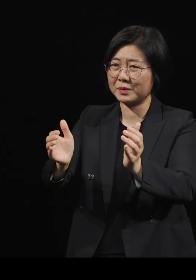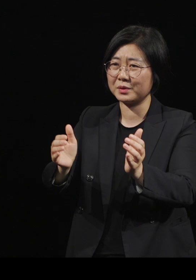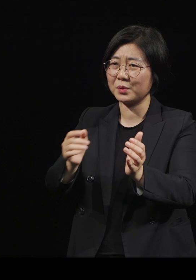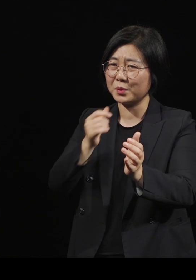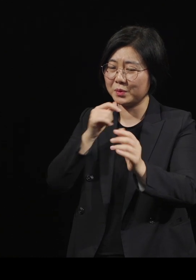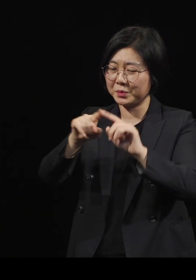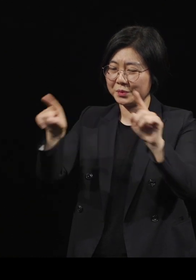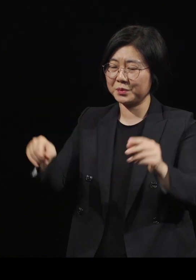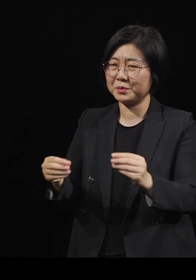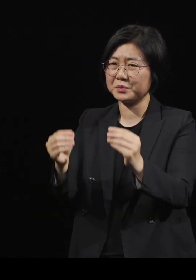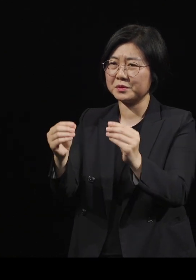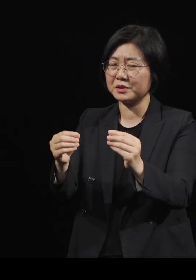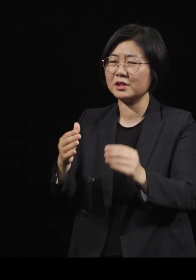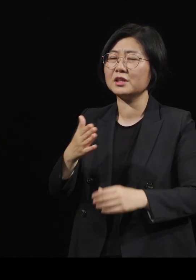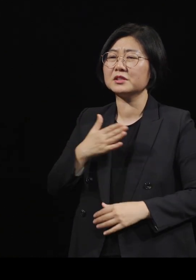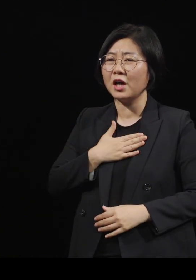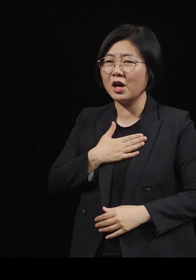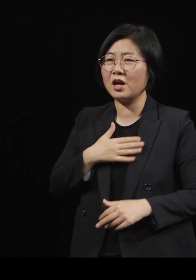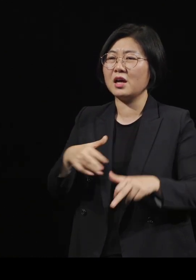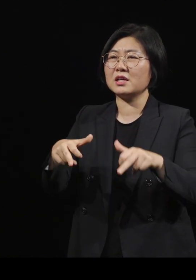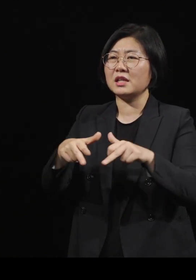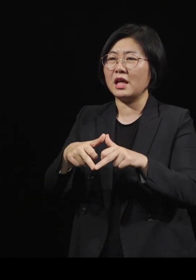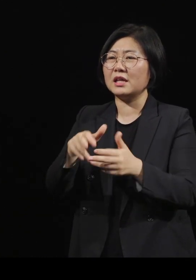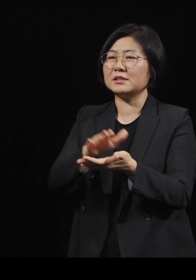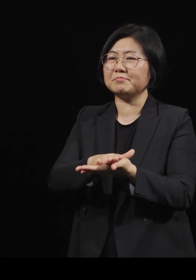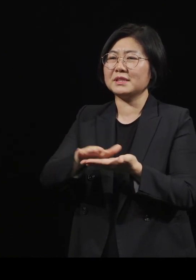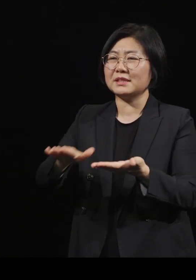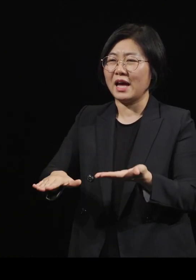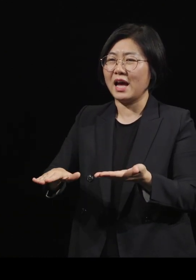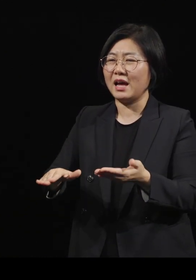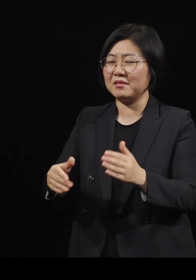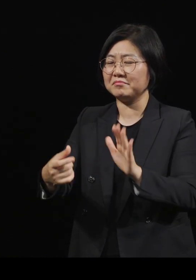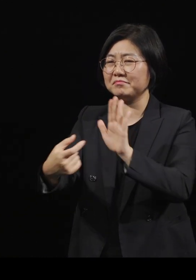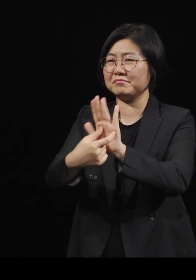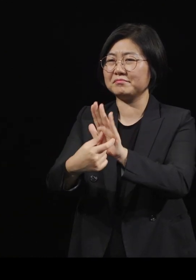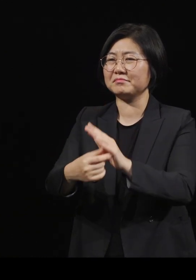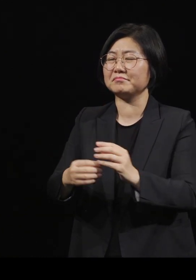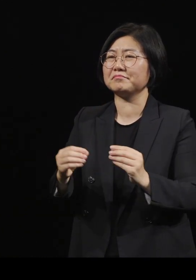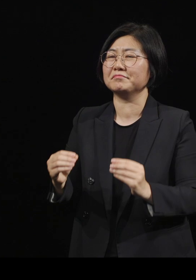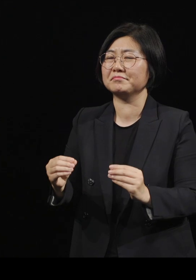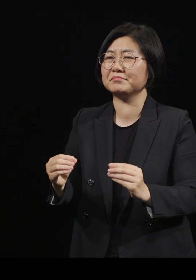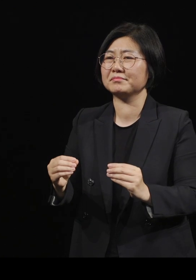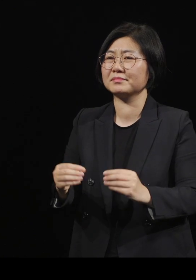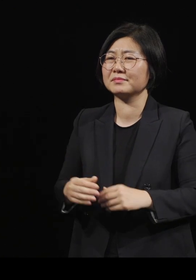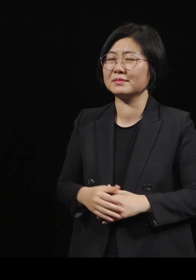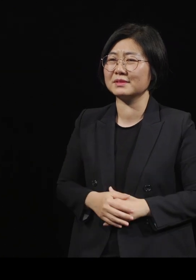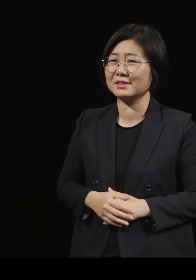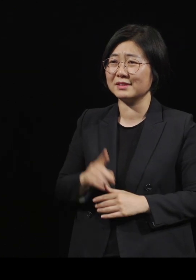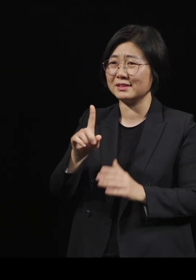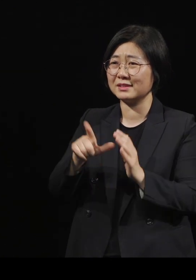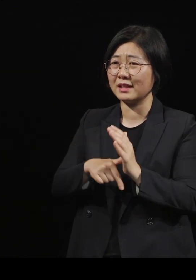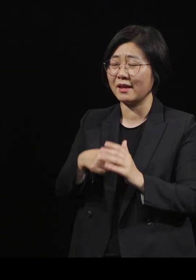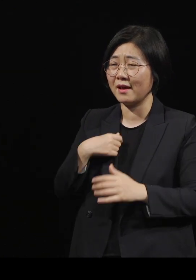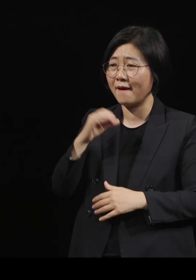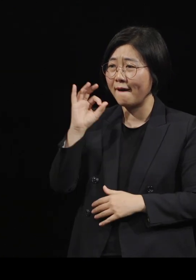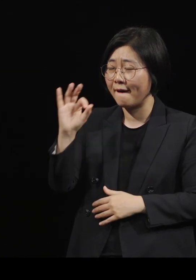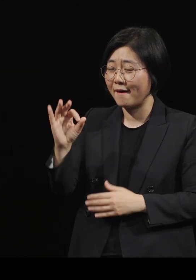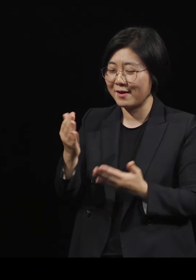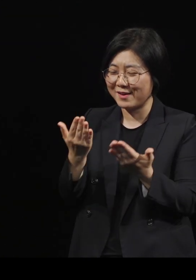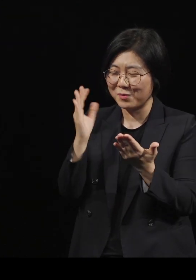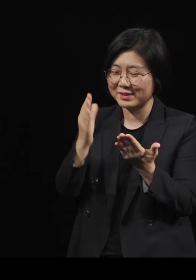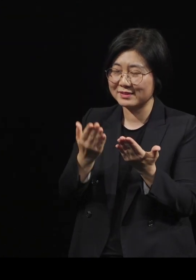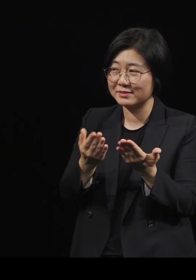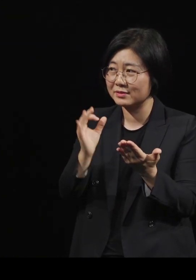들고 승객분들한테 저는 장애인입니다 라고 하시는 거예요. 그 순간